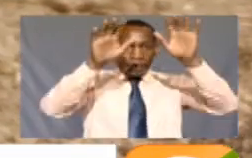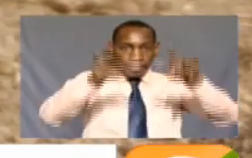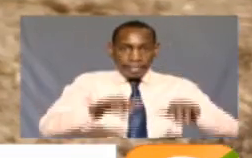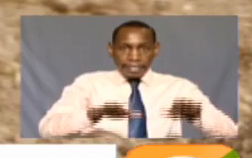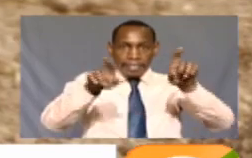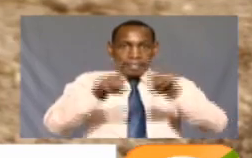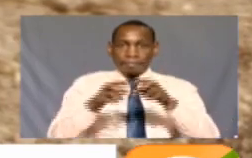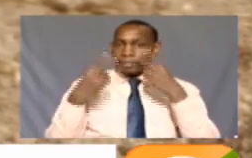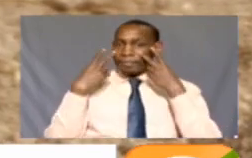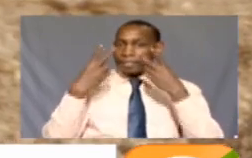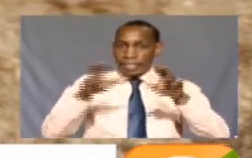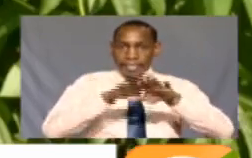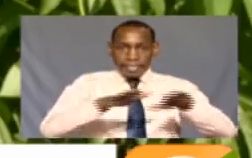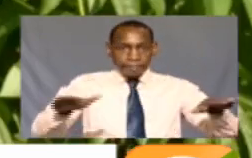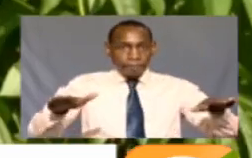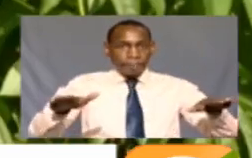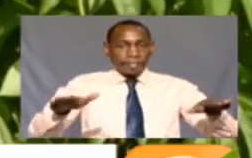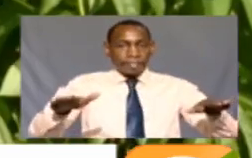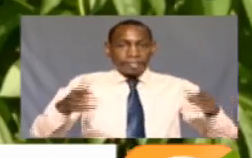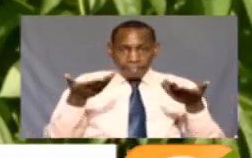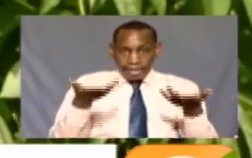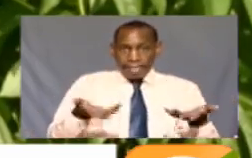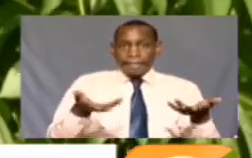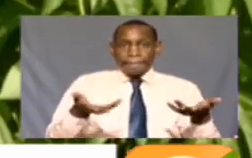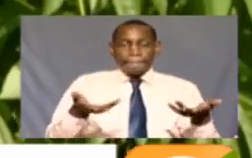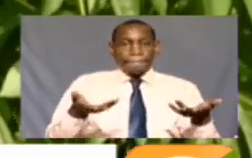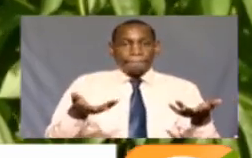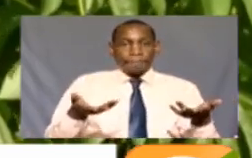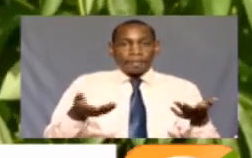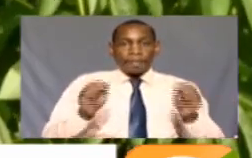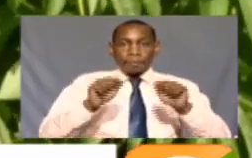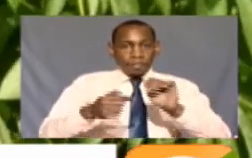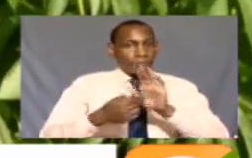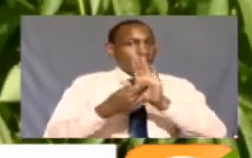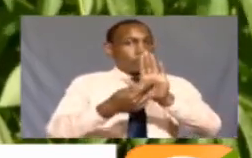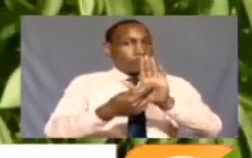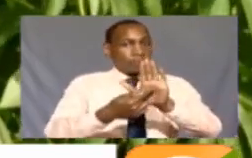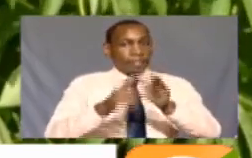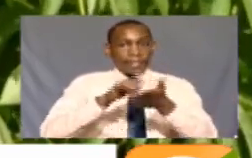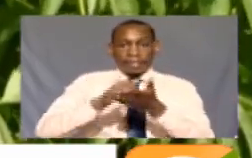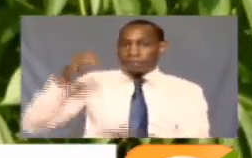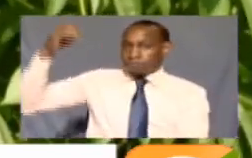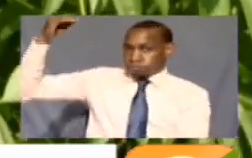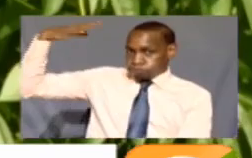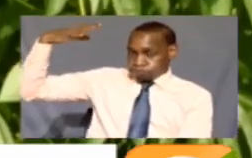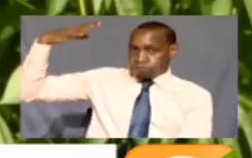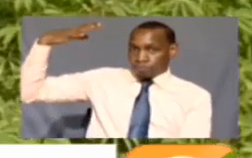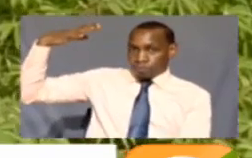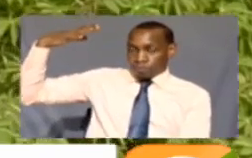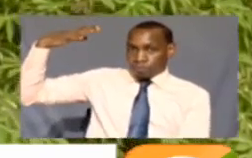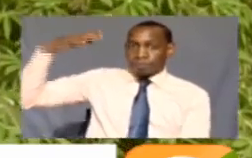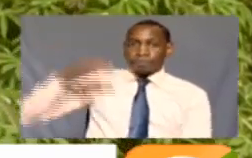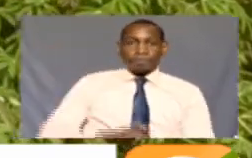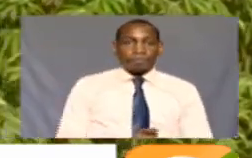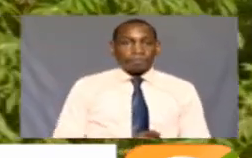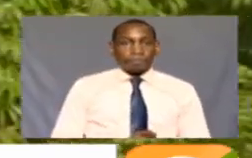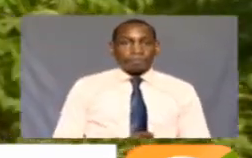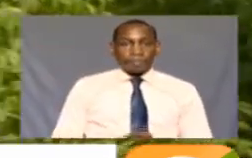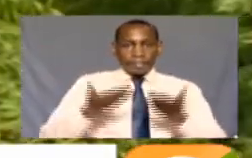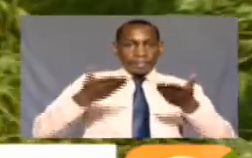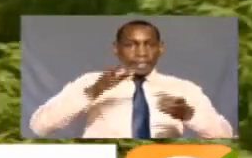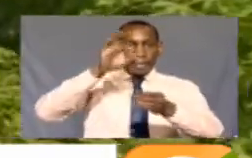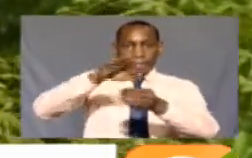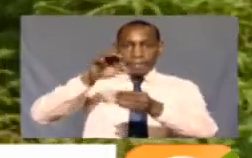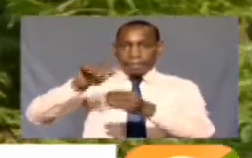yetu vile ikuwa sasa itakuonyesha tu ni jua ni mingi kuliko mvua. Ounga kwa sasa